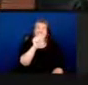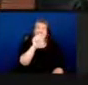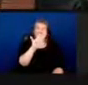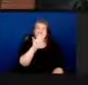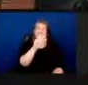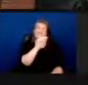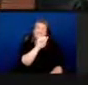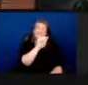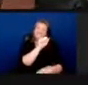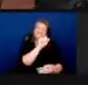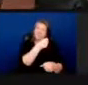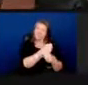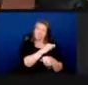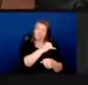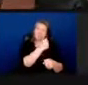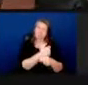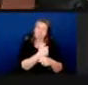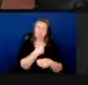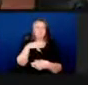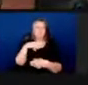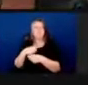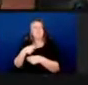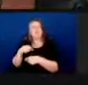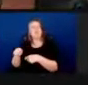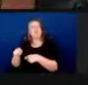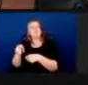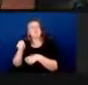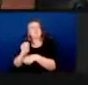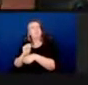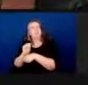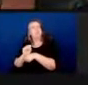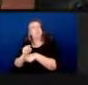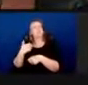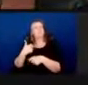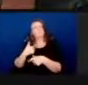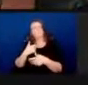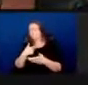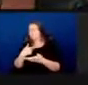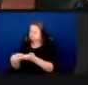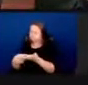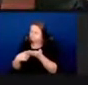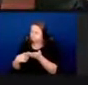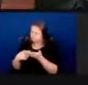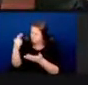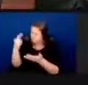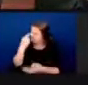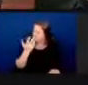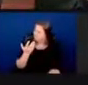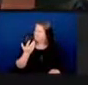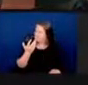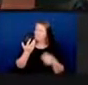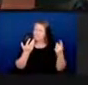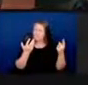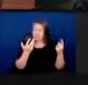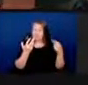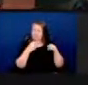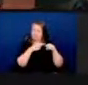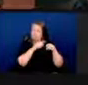tumehusishwa. Tumefanya kazi kwa miaka mingi pamoja na wabia wetu mbalimbali kwa kweli, na